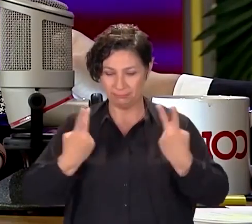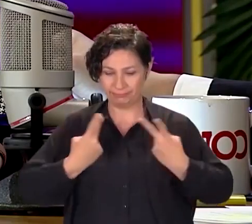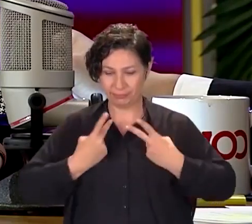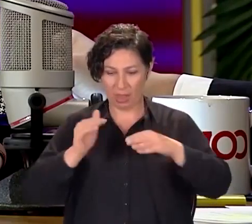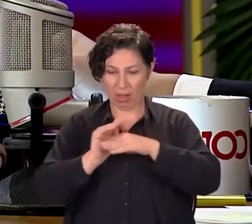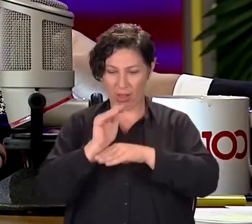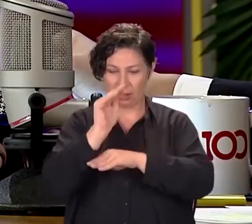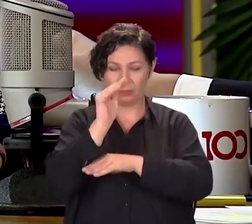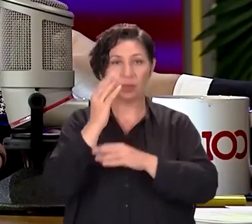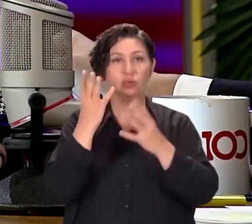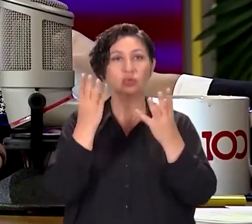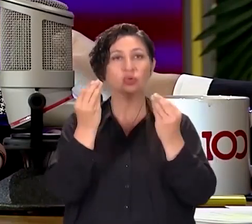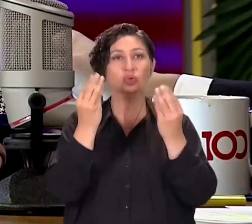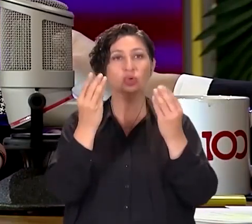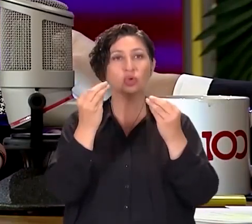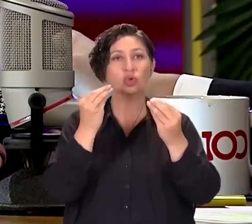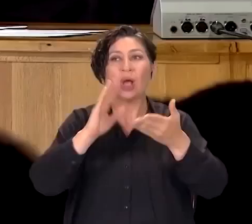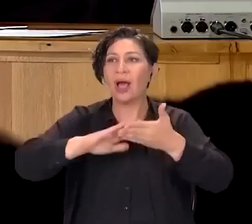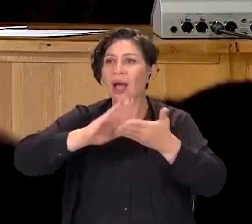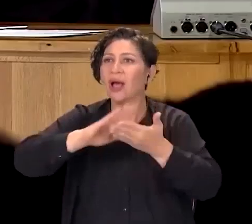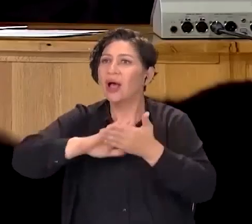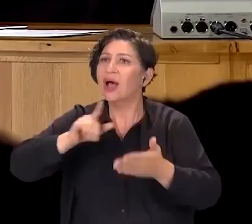hayatımdan çok ilişkiyi,